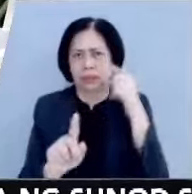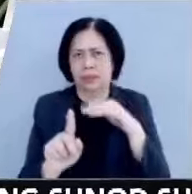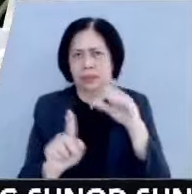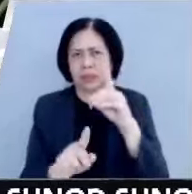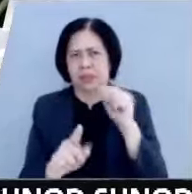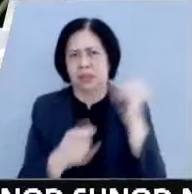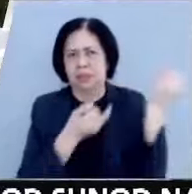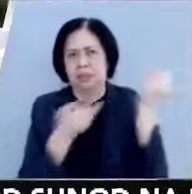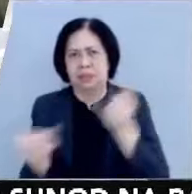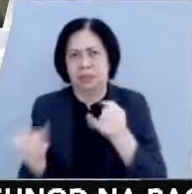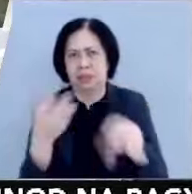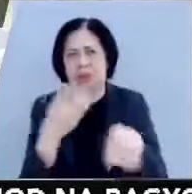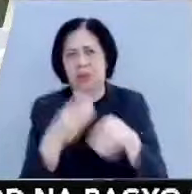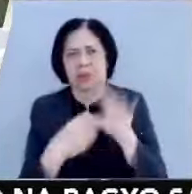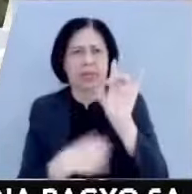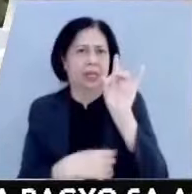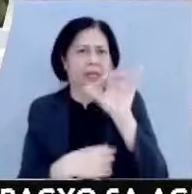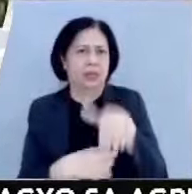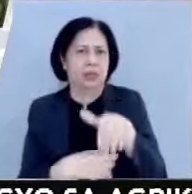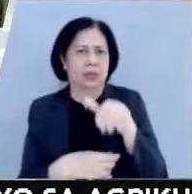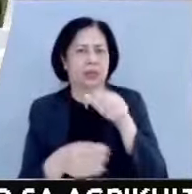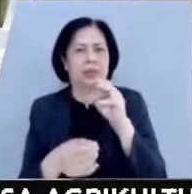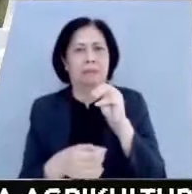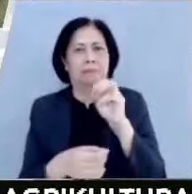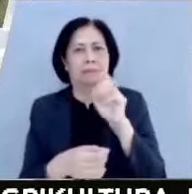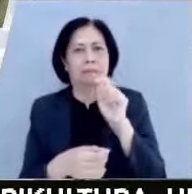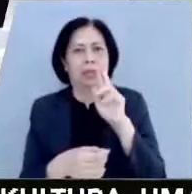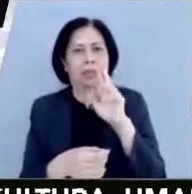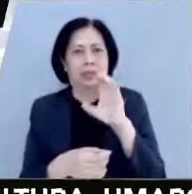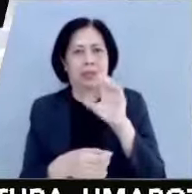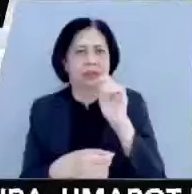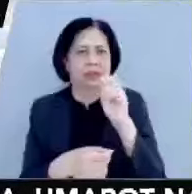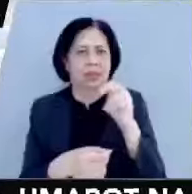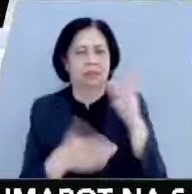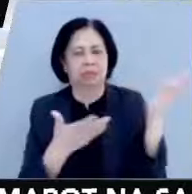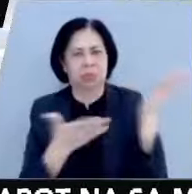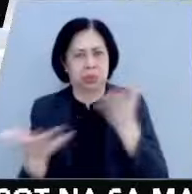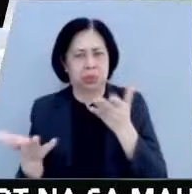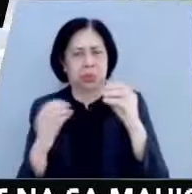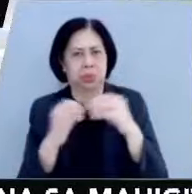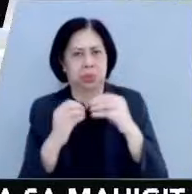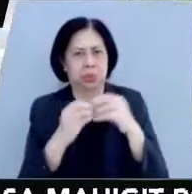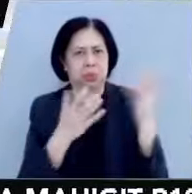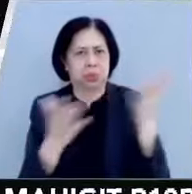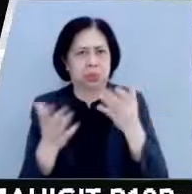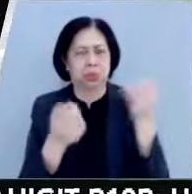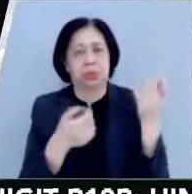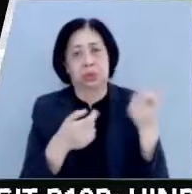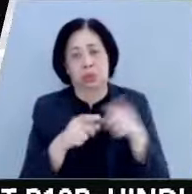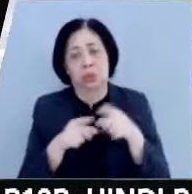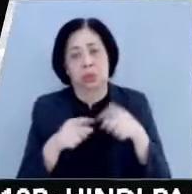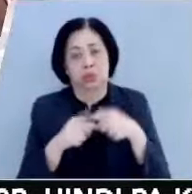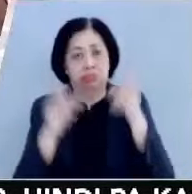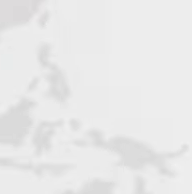na 8,000 metric tons ng isda. Pinag-aaralan na rin ang pag-aangkat ng mga gulay.